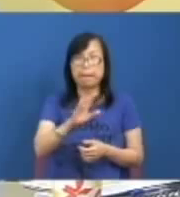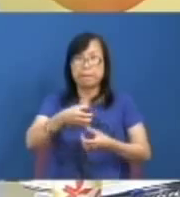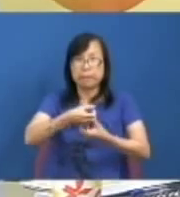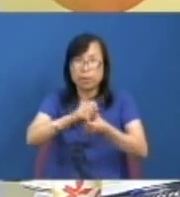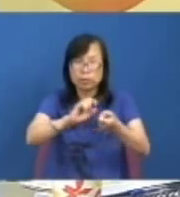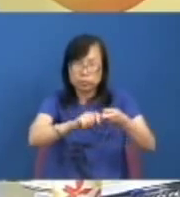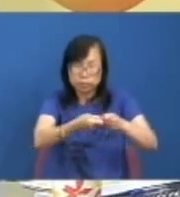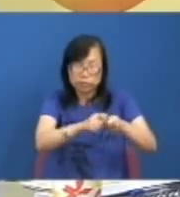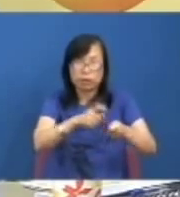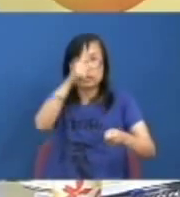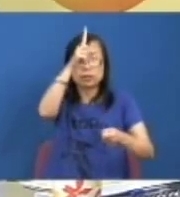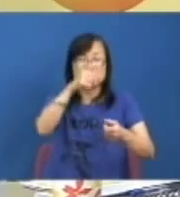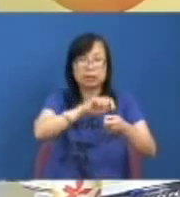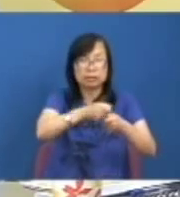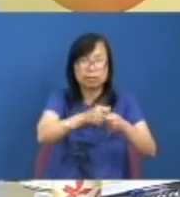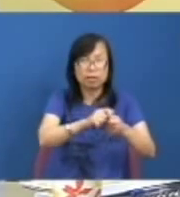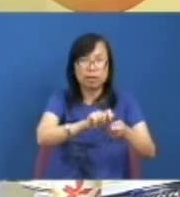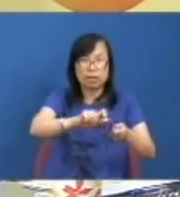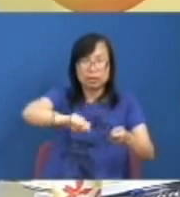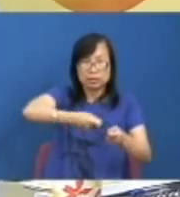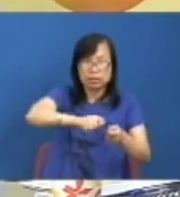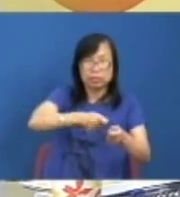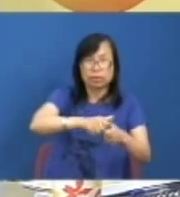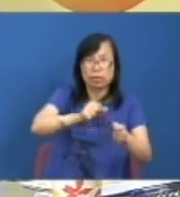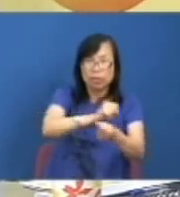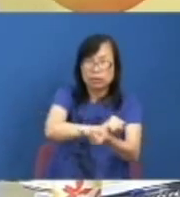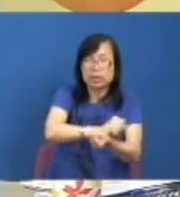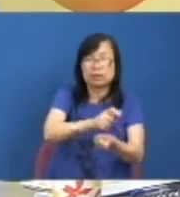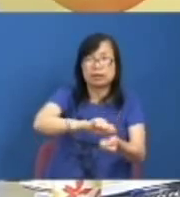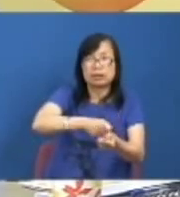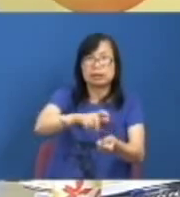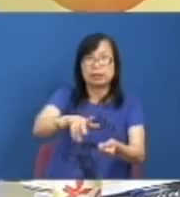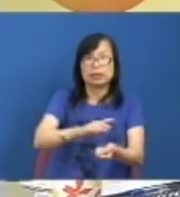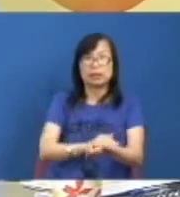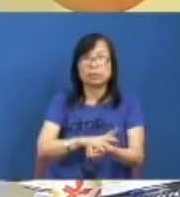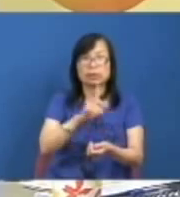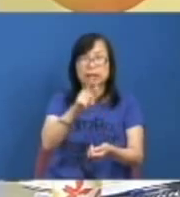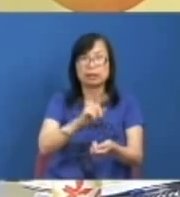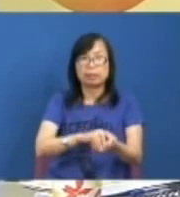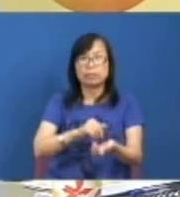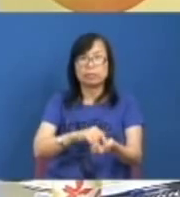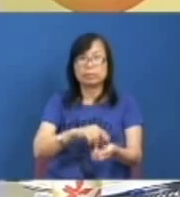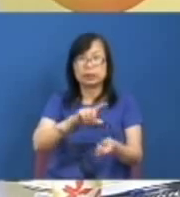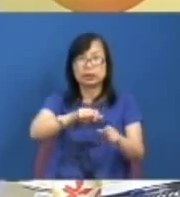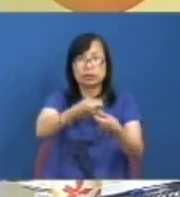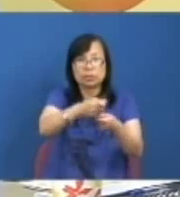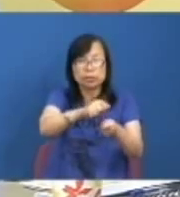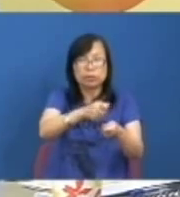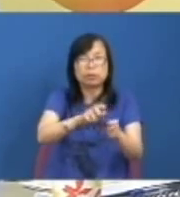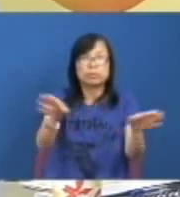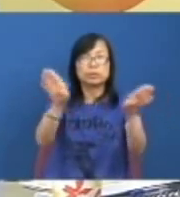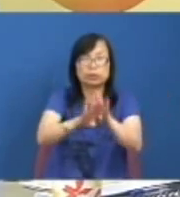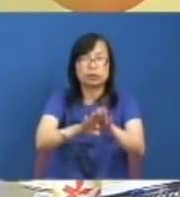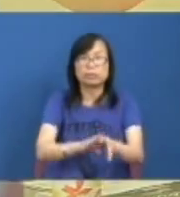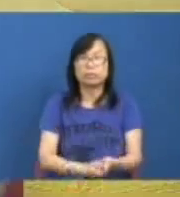你個天台門咯。 冇錯。 上次就係爭一步，令到嗰個消防員殉職，就係嗰對門鎖咗啫喎。